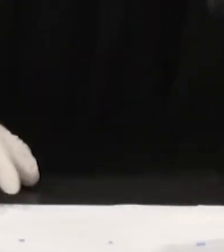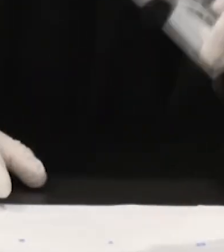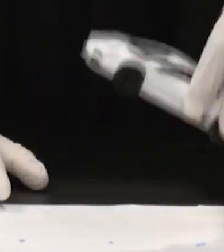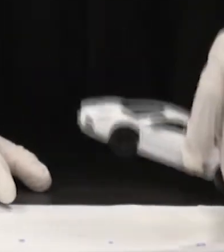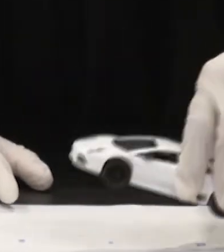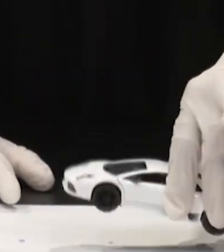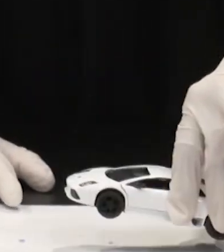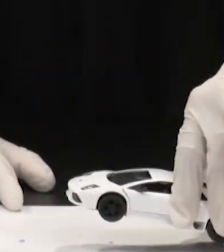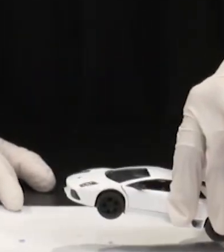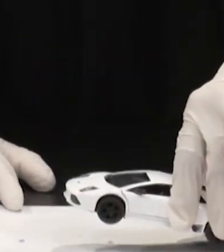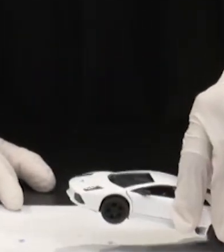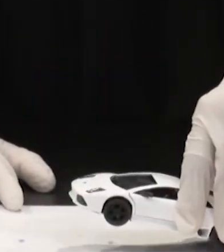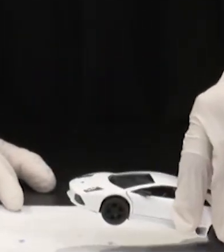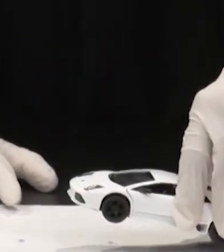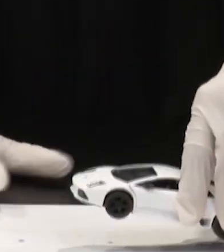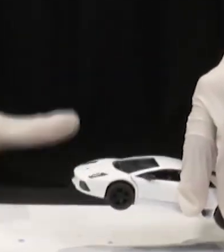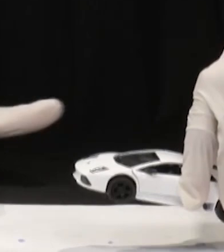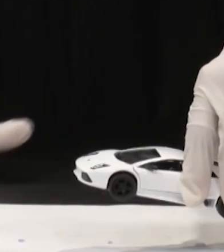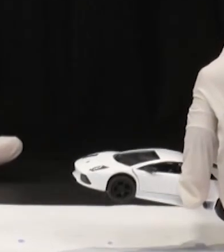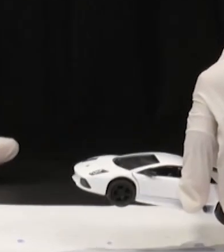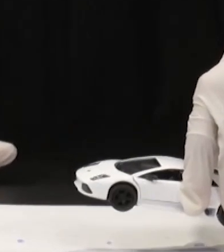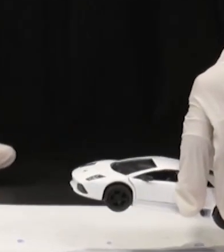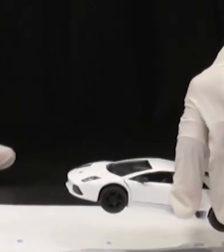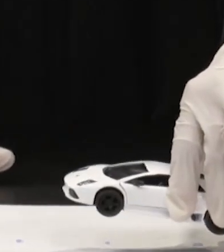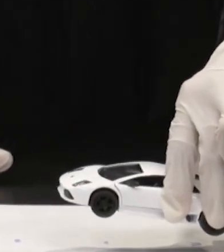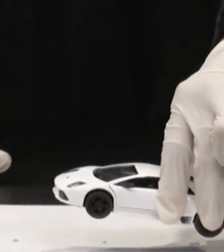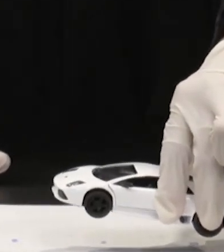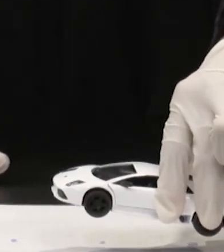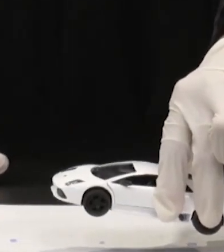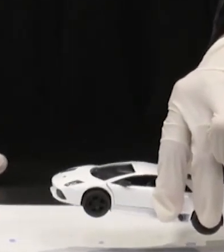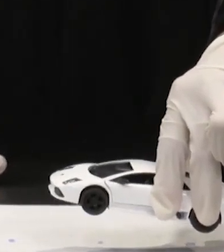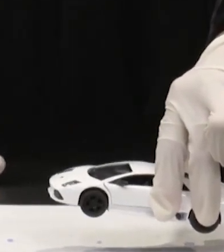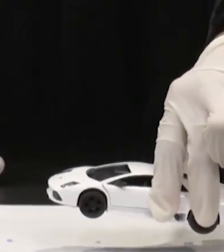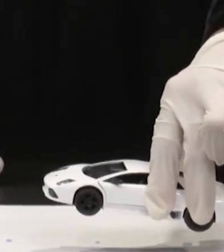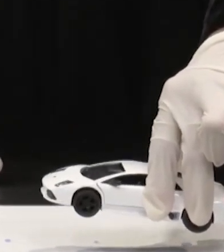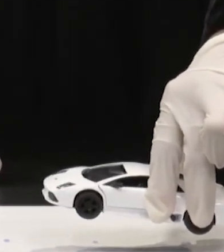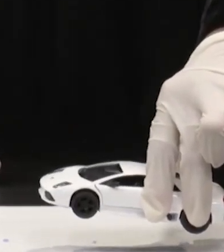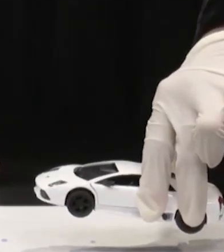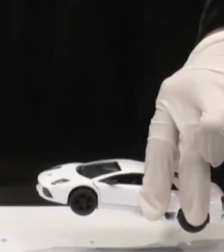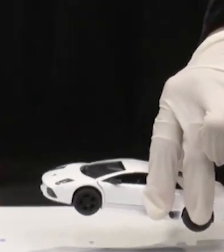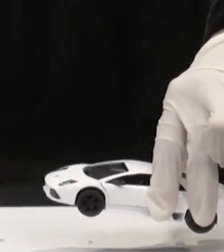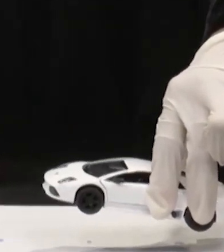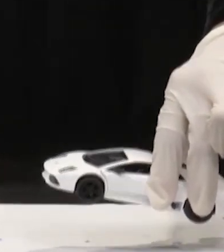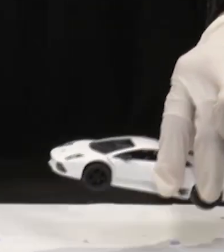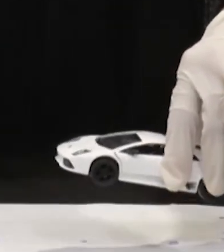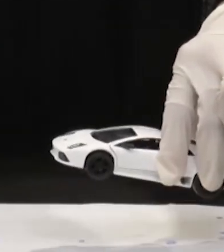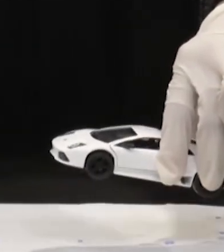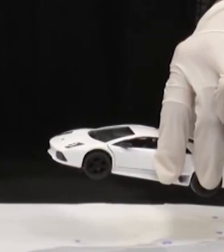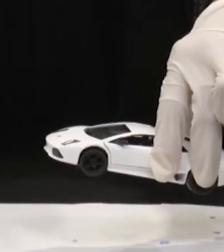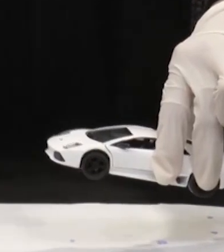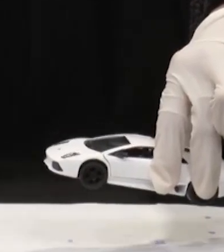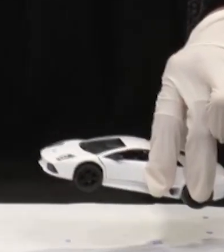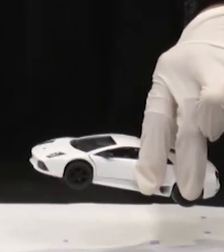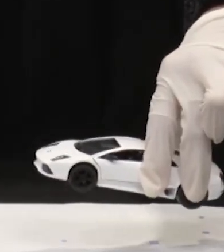الانطلاق ساضع العجله من الطبيعي ان يكون ماذا اتنبا منك عزيزي الطالب والطالب ان